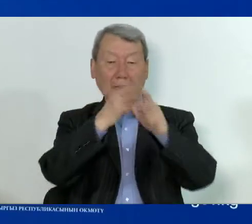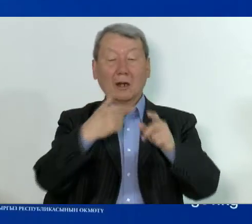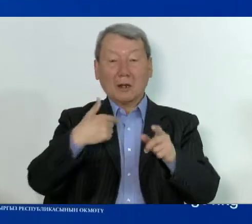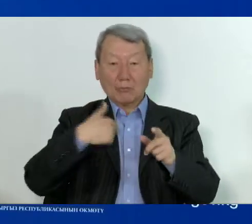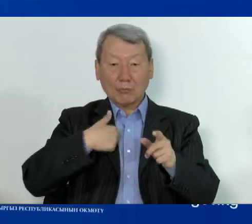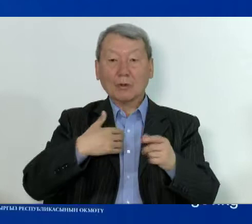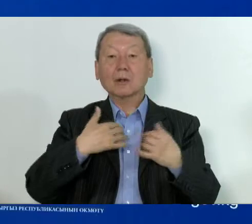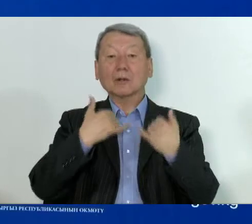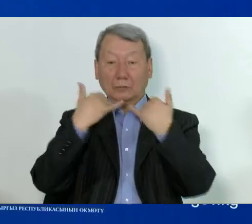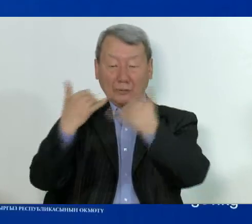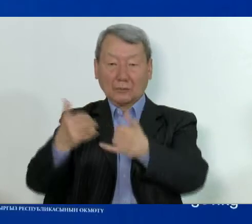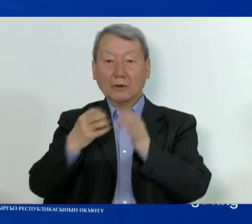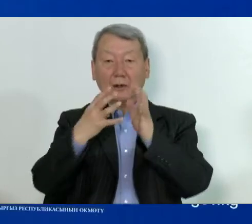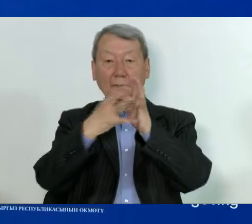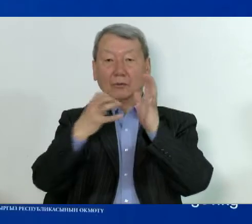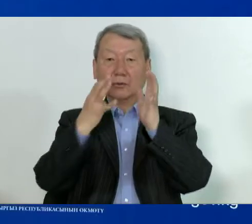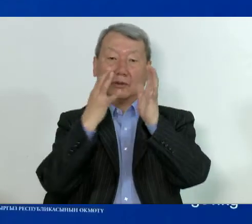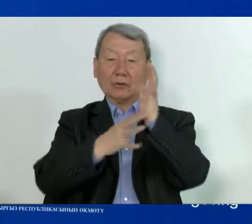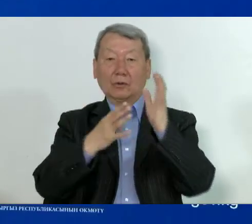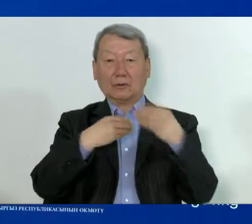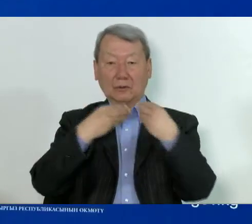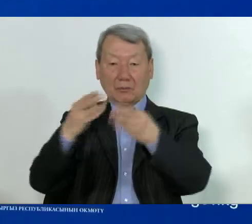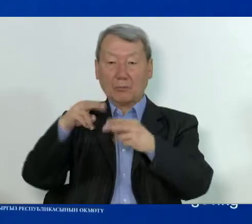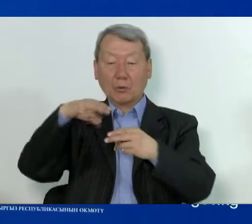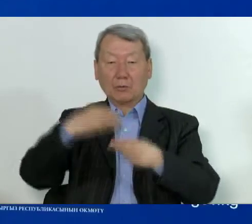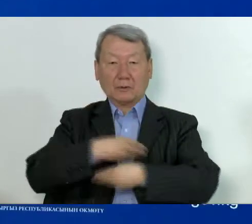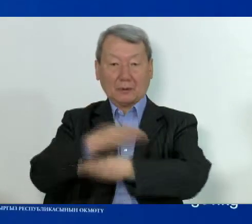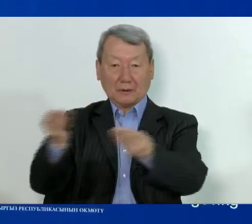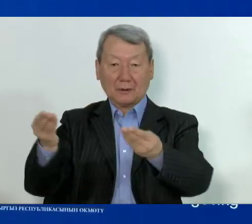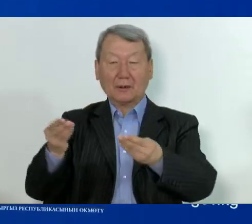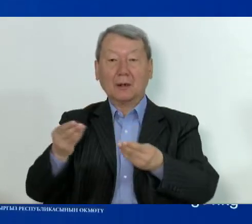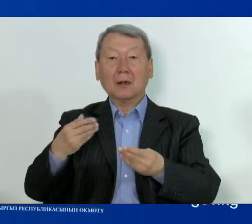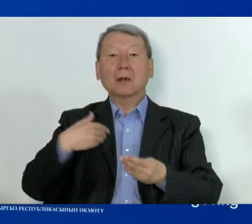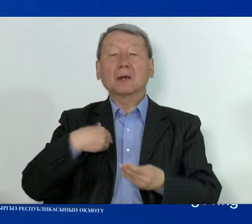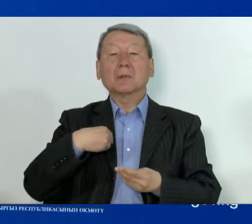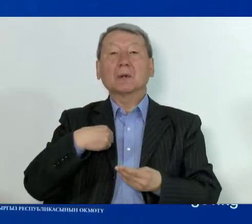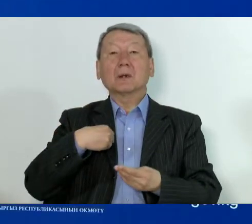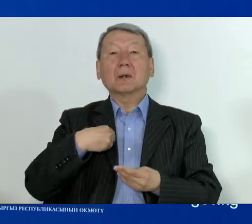мы удовлетворили 990. Мы